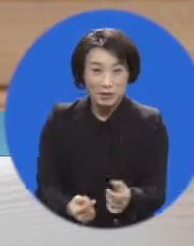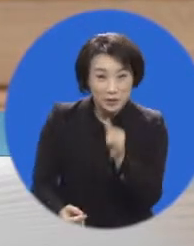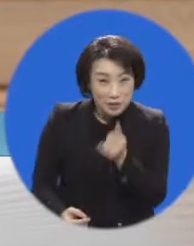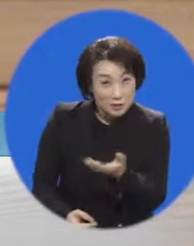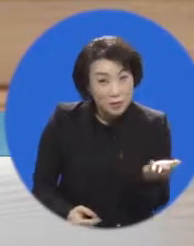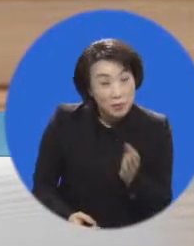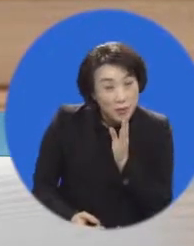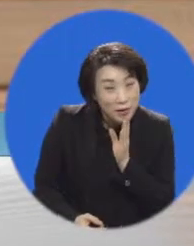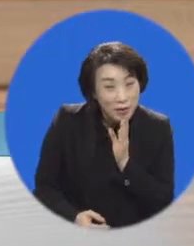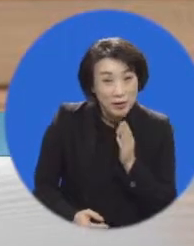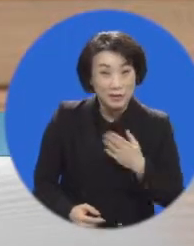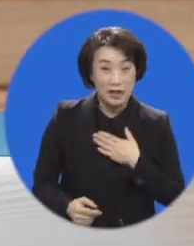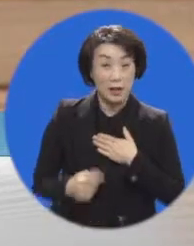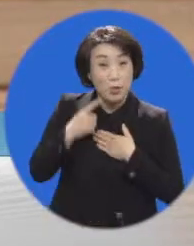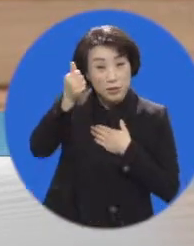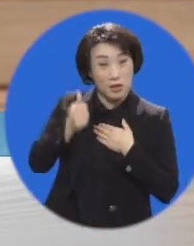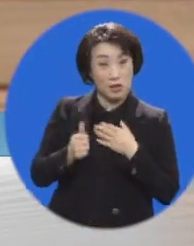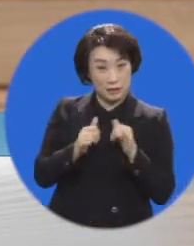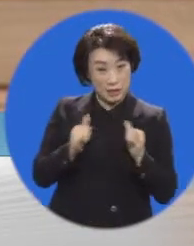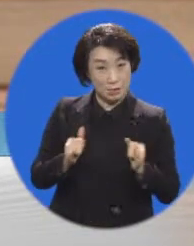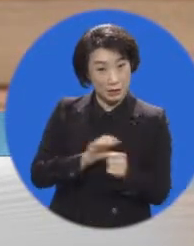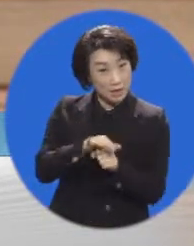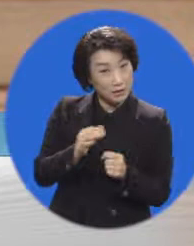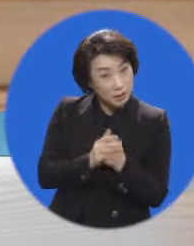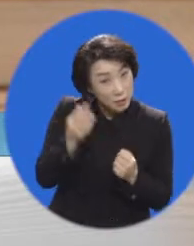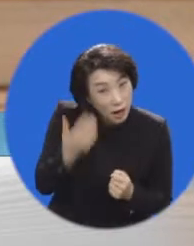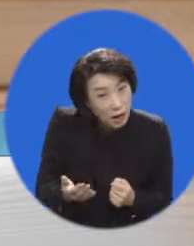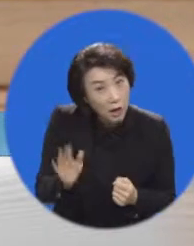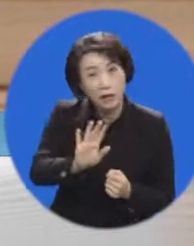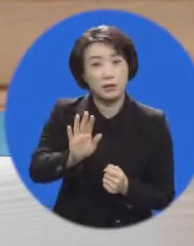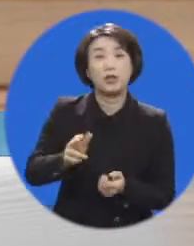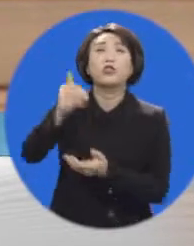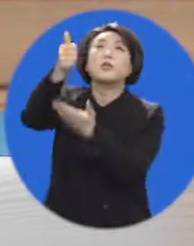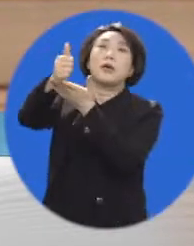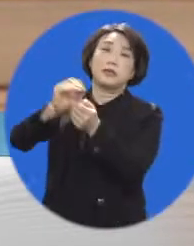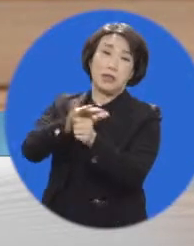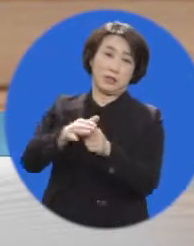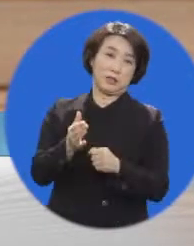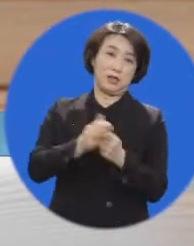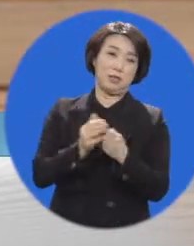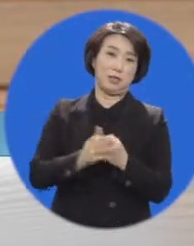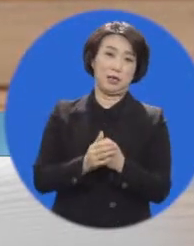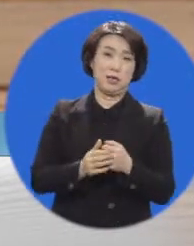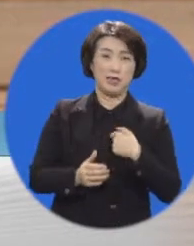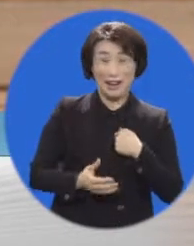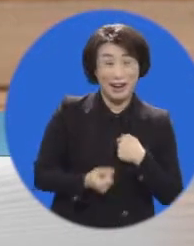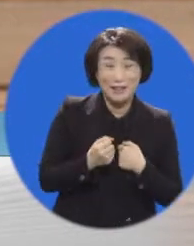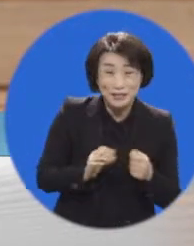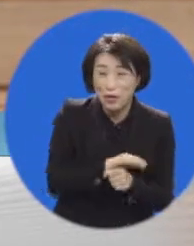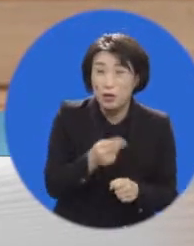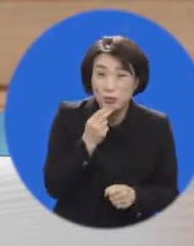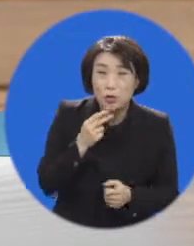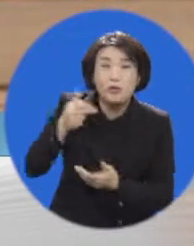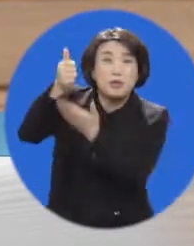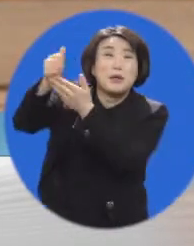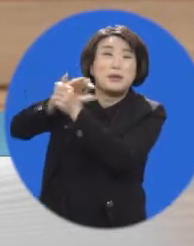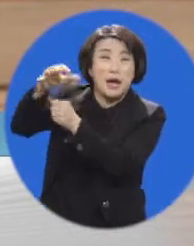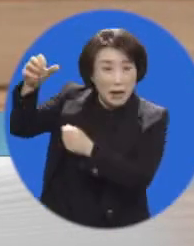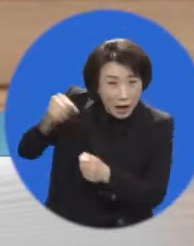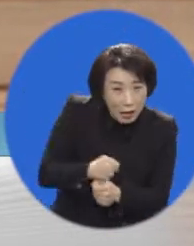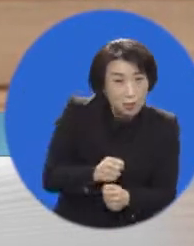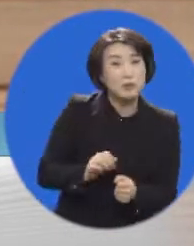때문에 오겠어요? 주님 사랑이. 난 사랑이 없어. 주님 거 가지고 사랑해야